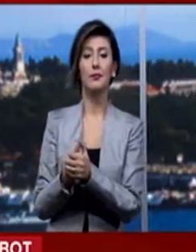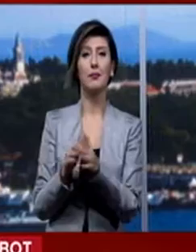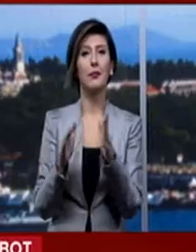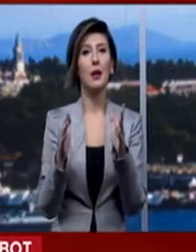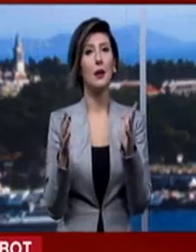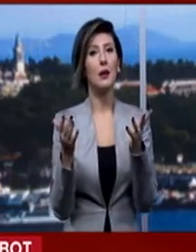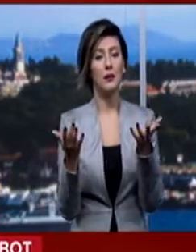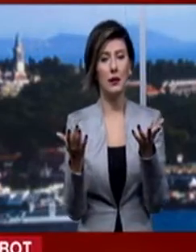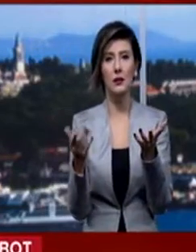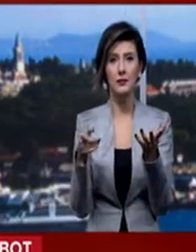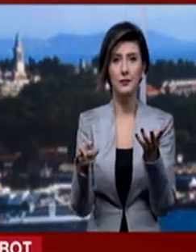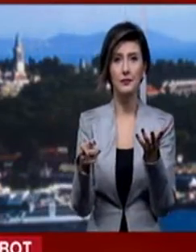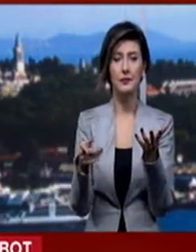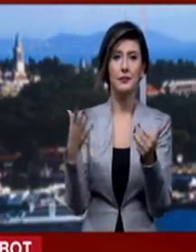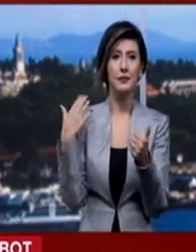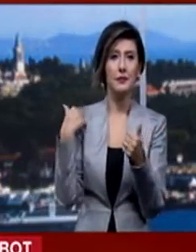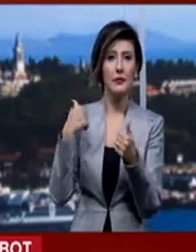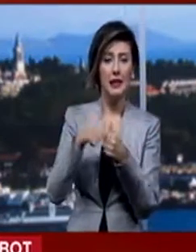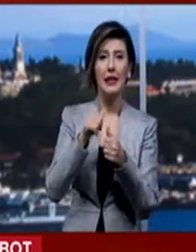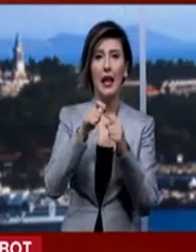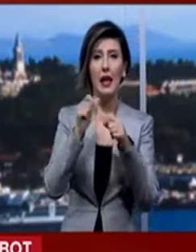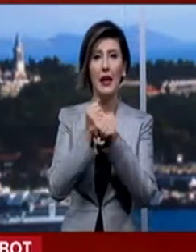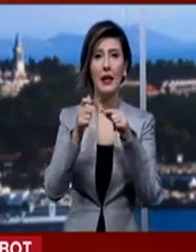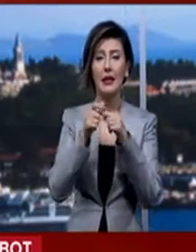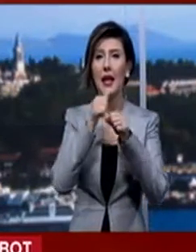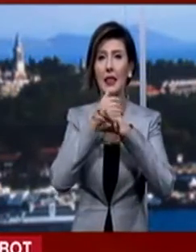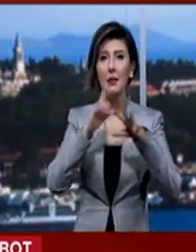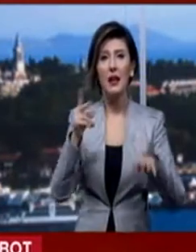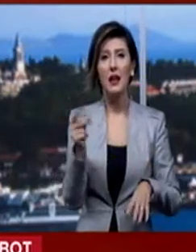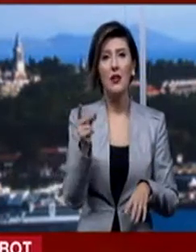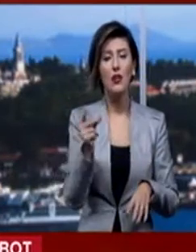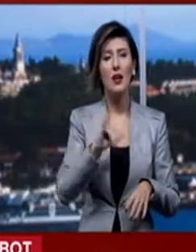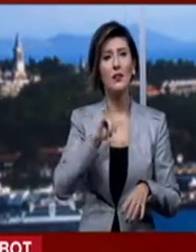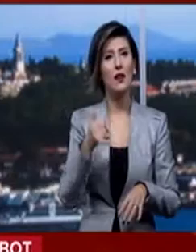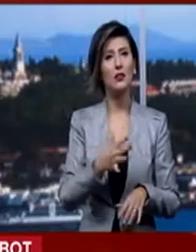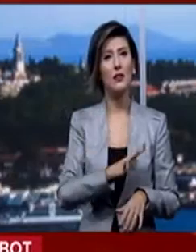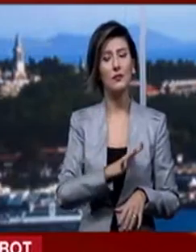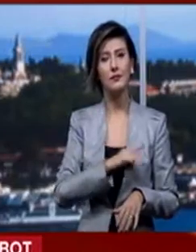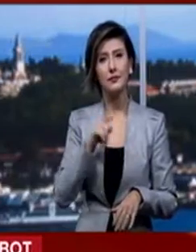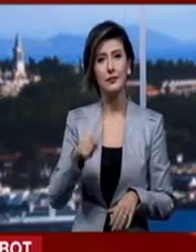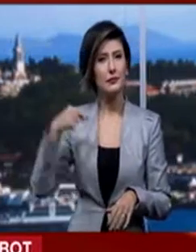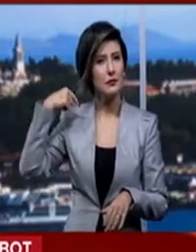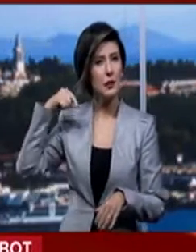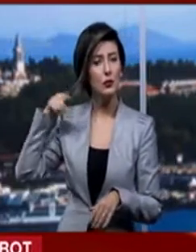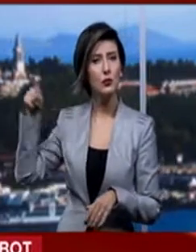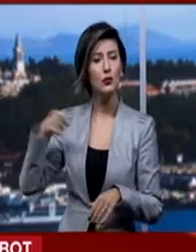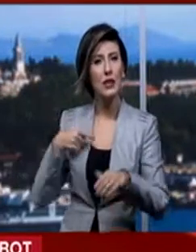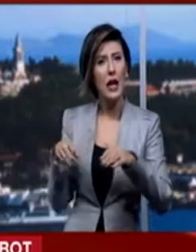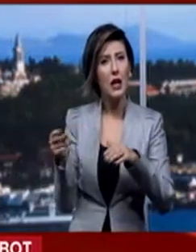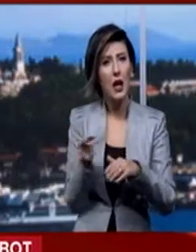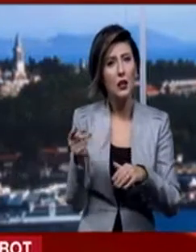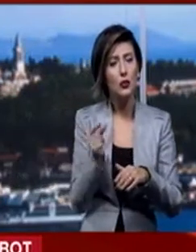Maalesef Nihal Koyuncu Yontar, yine Ege Denizi'nde bir kaçak faciası yaşandı. Suriyeli